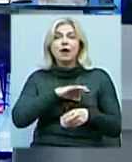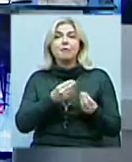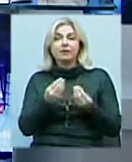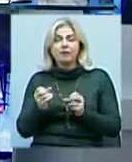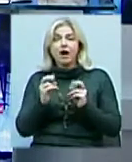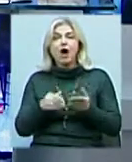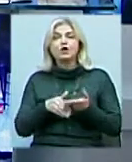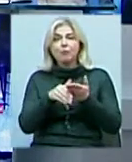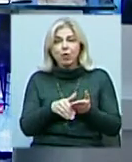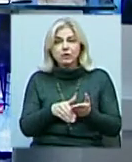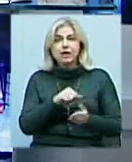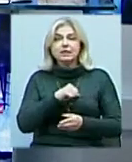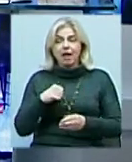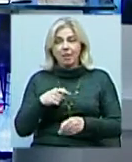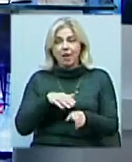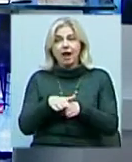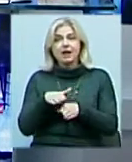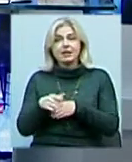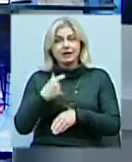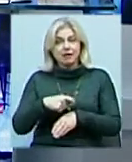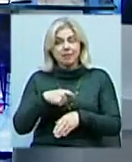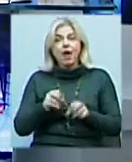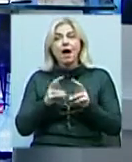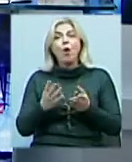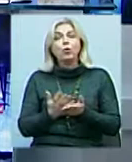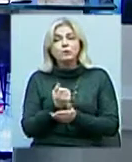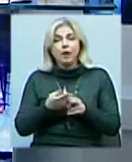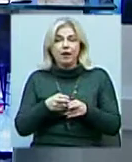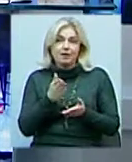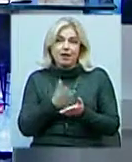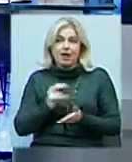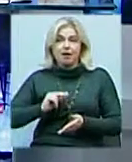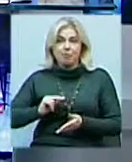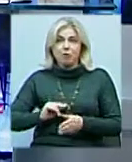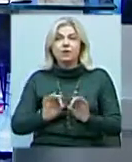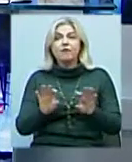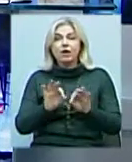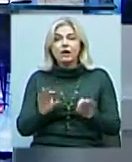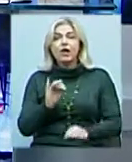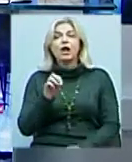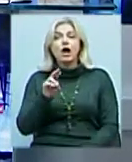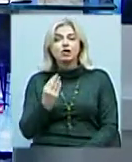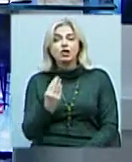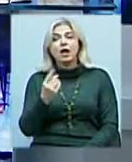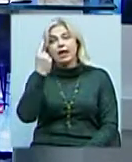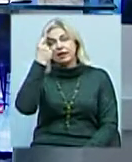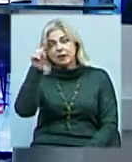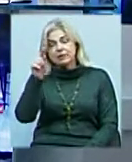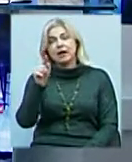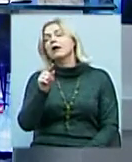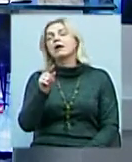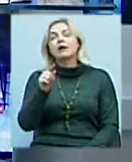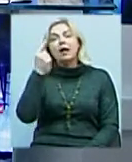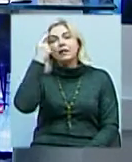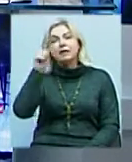та внутрішньо переміщених осіб, наскільки успішною є ця робота, розповідатимуть Ілля Шполянський, ініціатор форуму, заступник